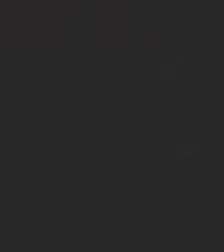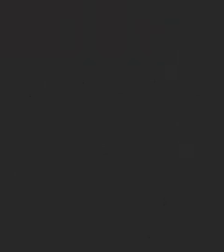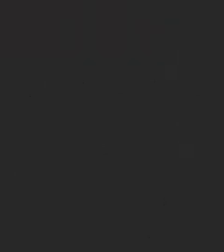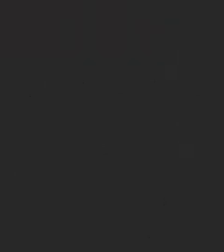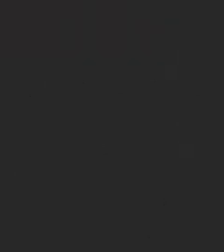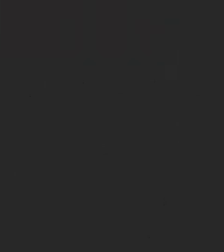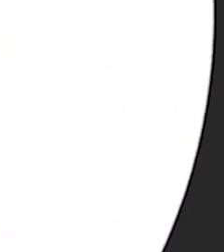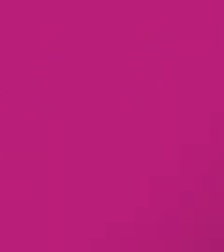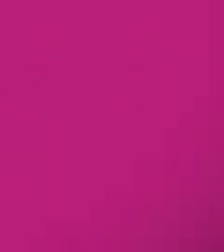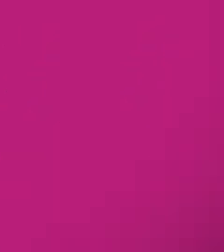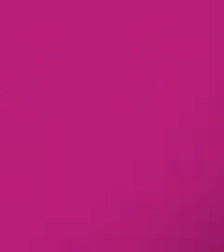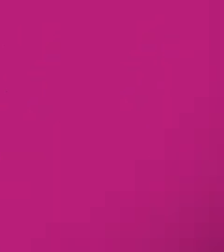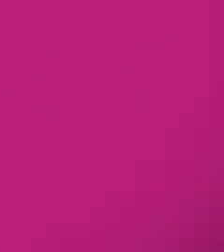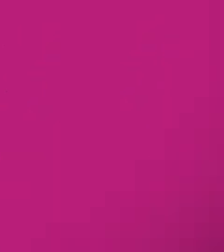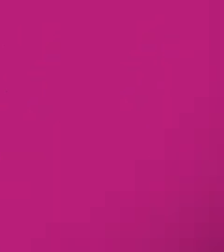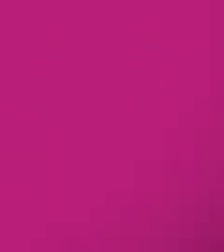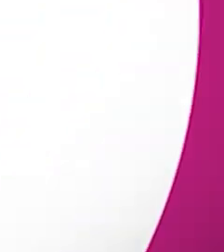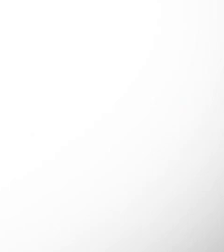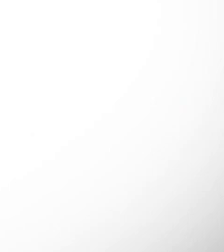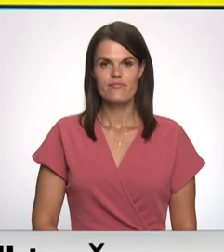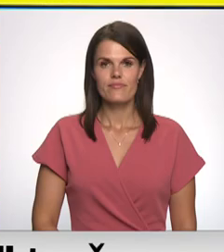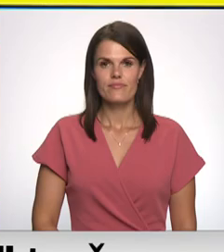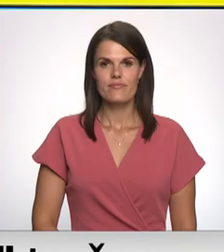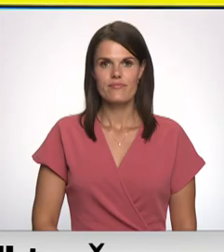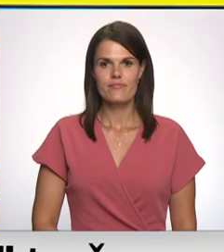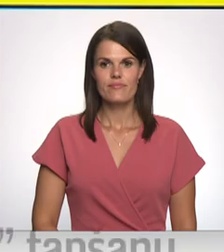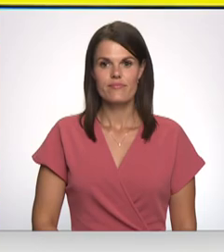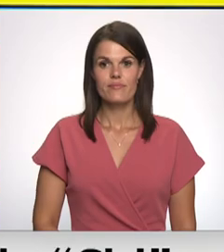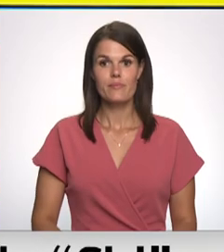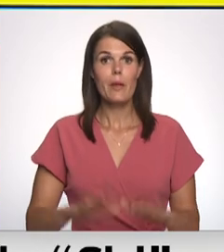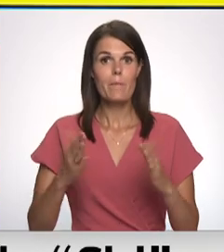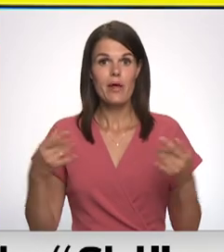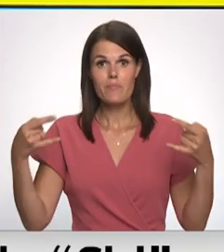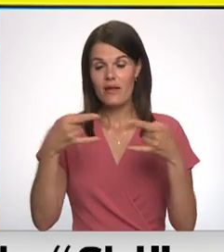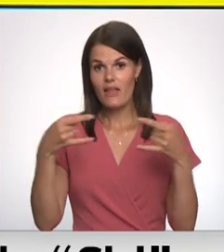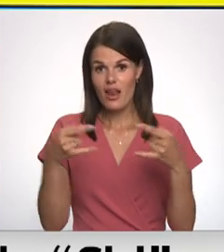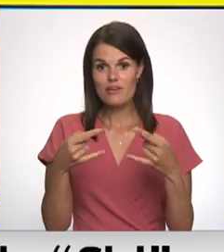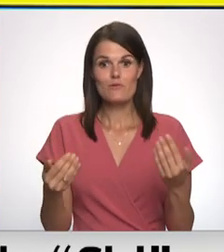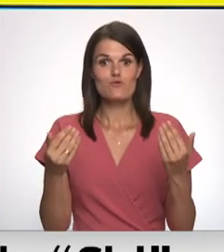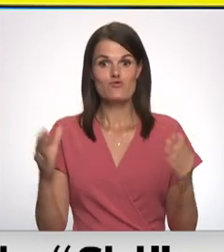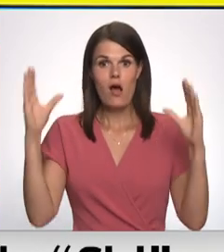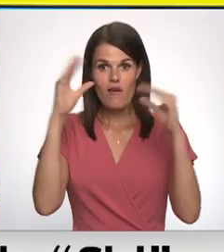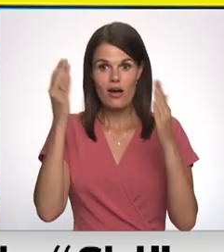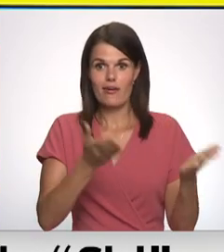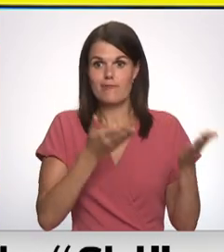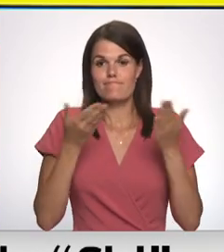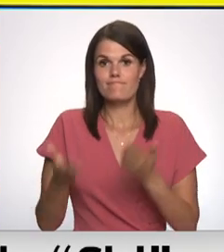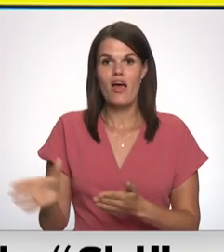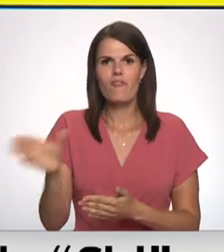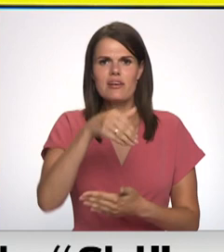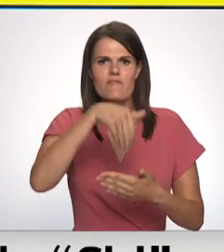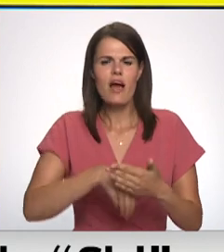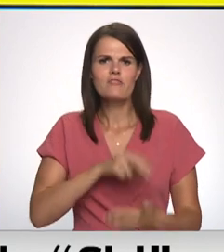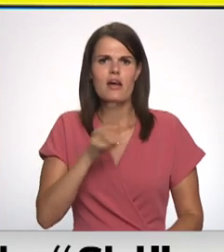Re, viss ēters ir te! Bet pie televīzijas ekrāniem šovakar aicinām visus vēsturisko